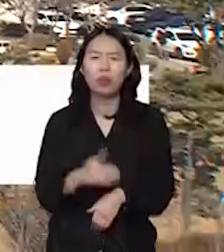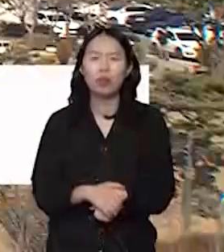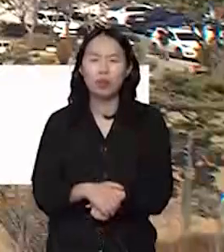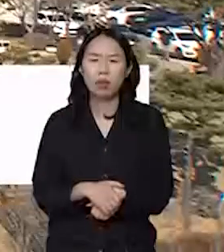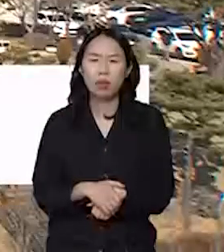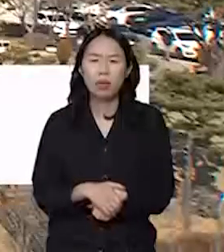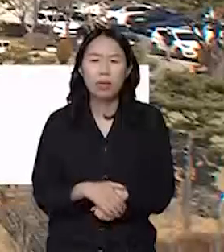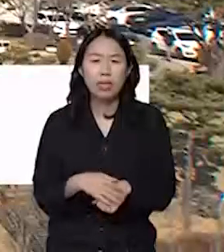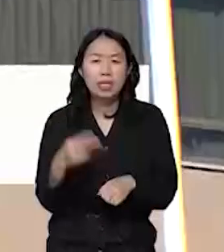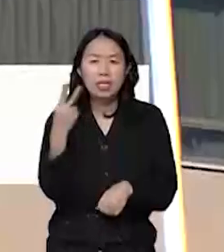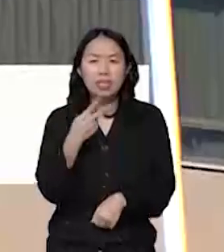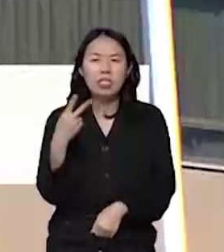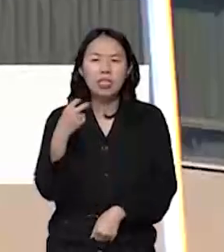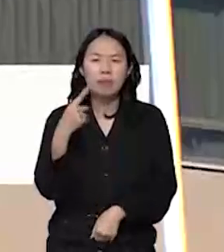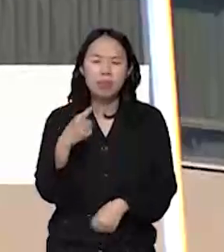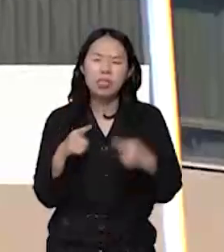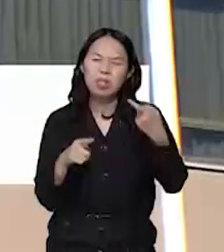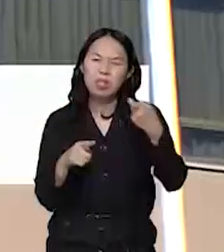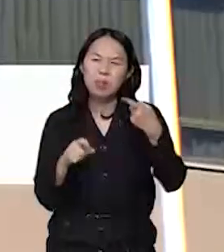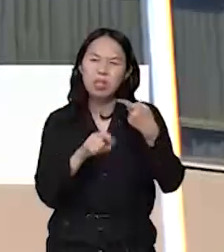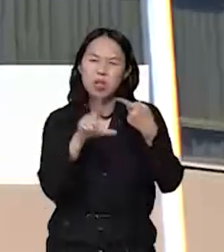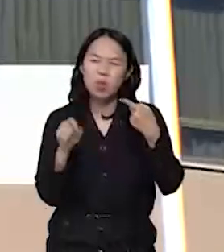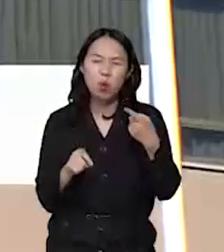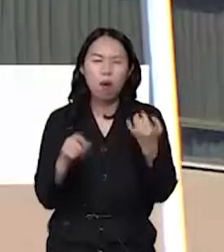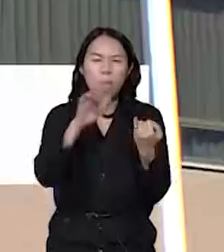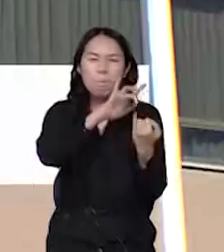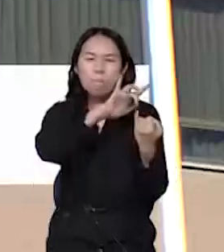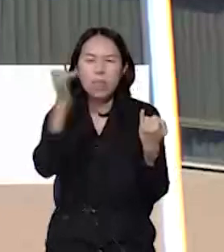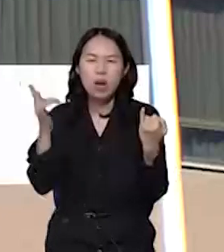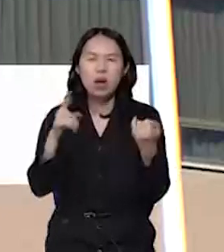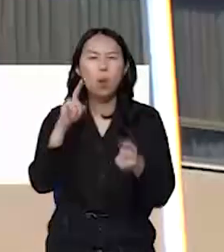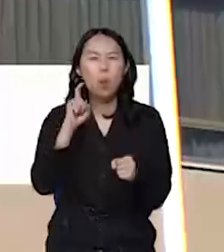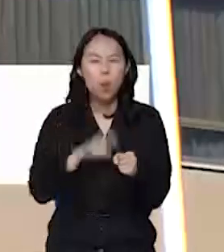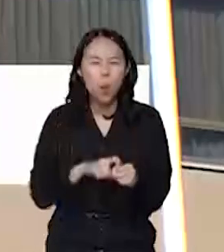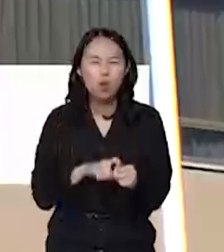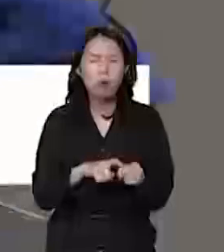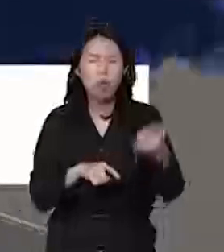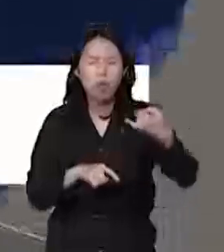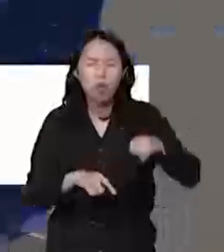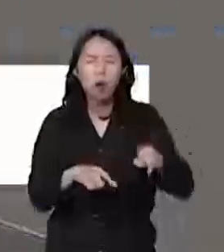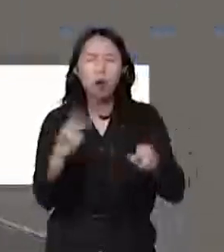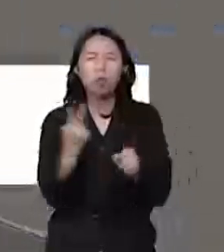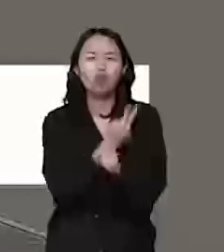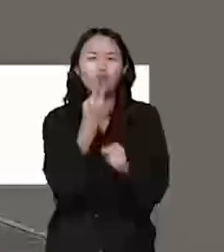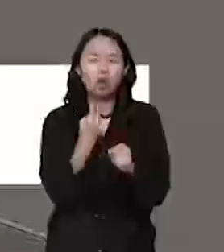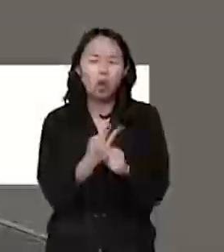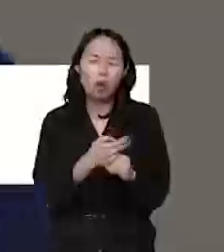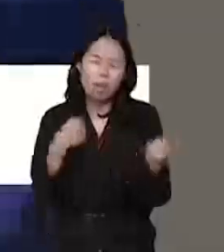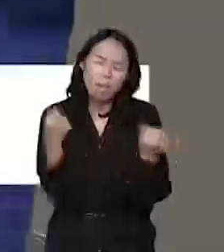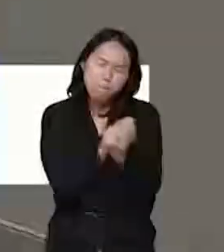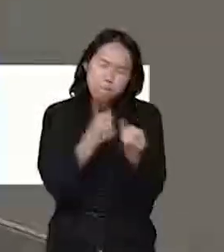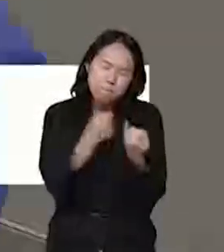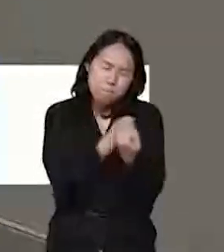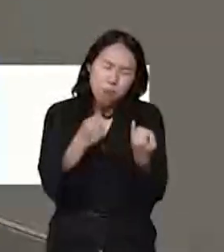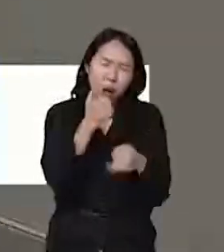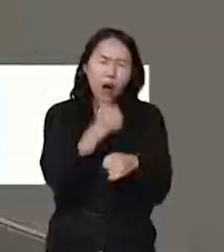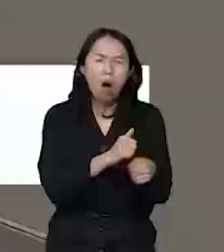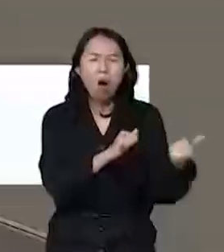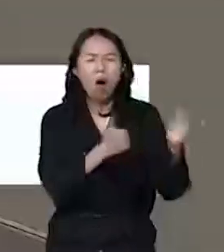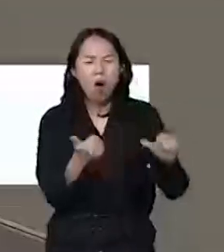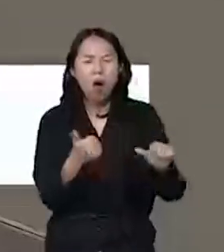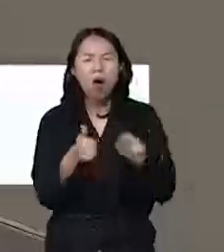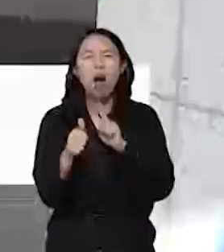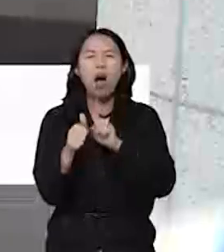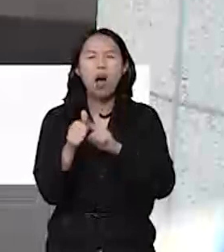1부는 지난 2021년 11월 귀신을 내쫓는다며 24살 친딸을 2시간 동안 폭행해 숨지게 한 혐의로 기소된